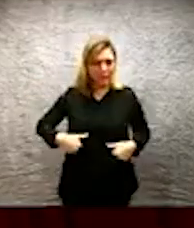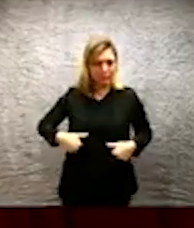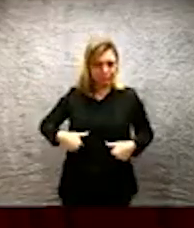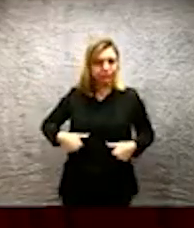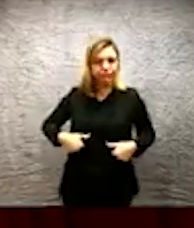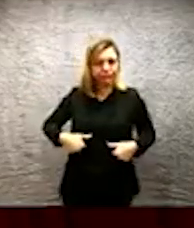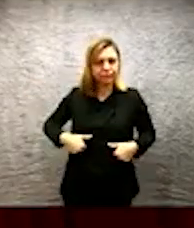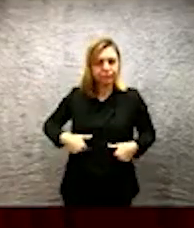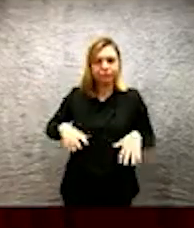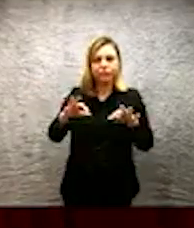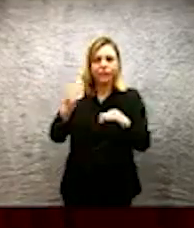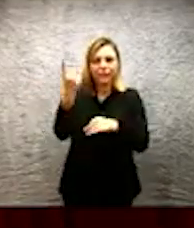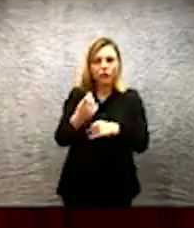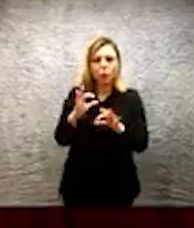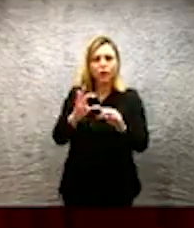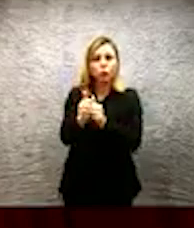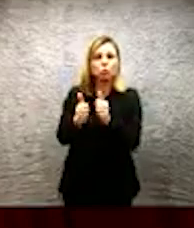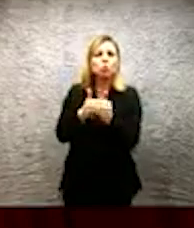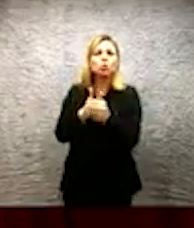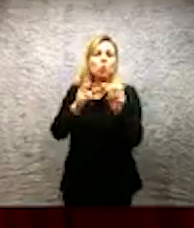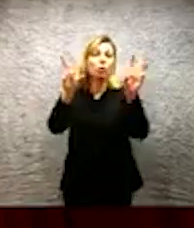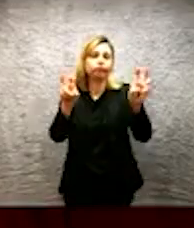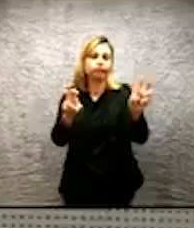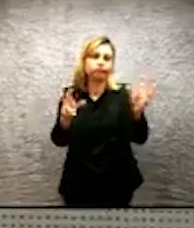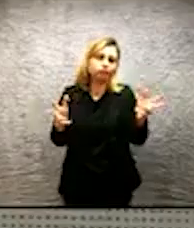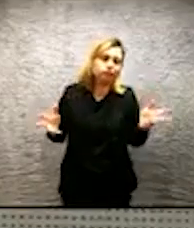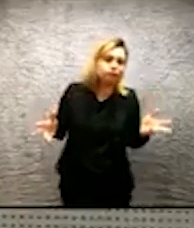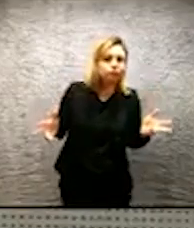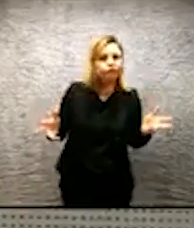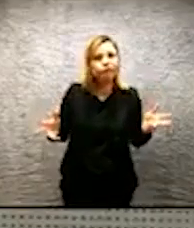du tutorat, le mot est peut-être un peu grand, mais pour moi,